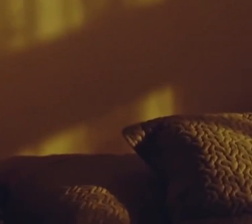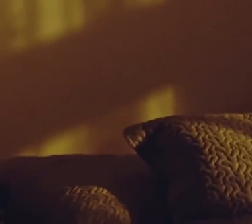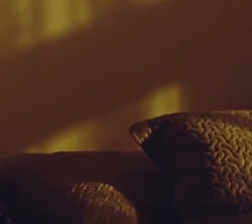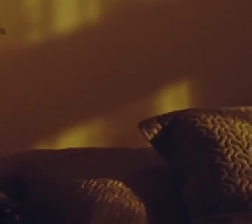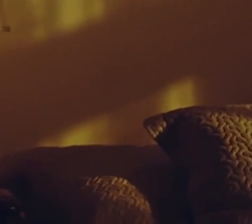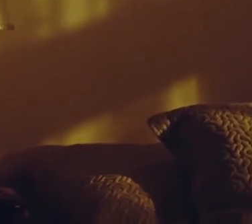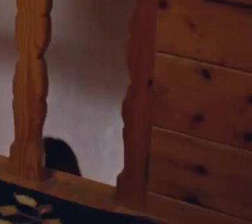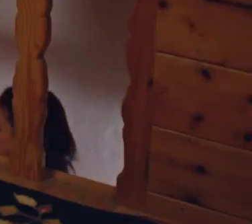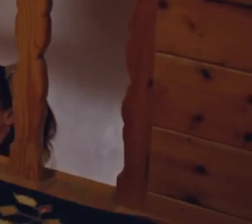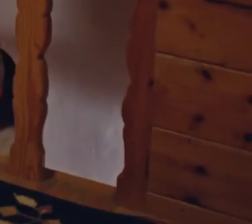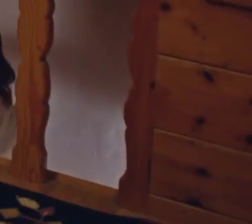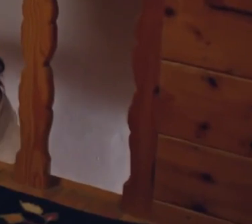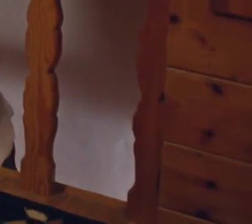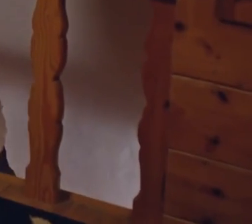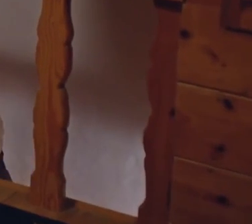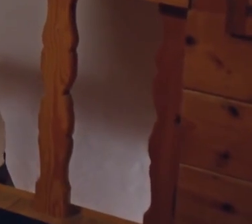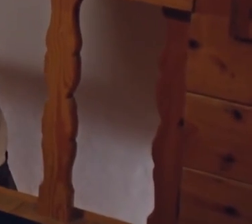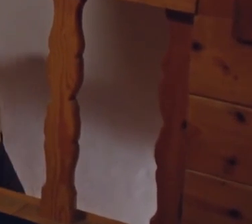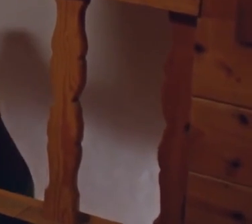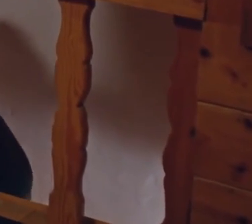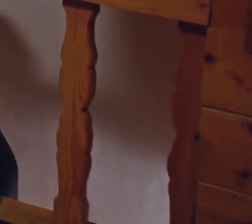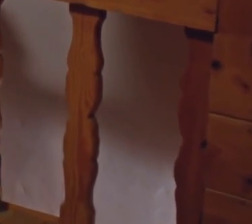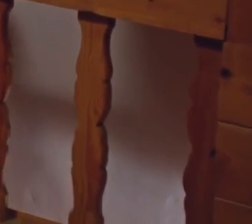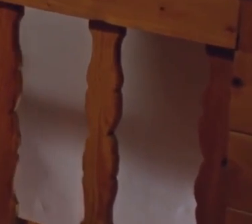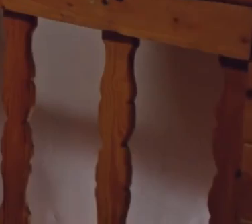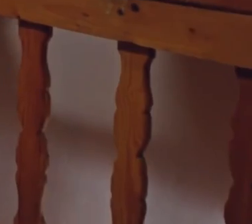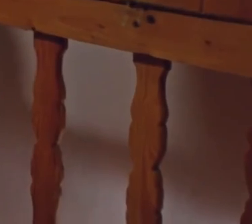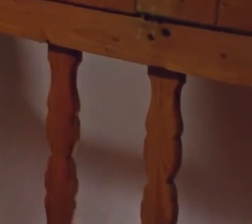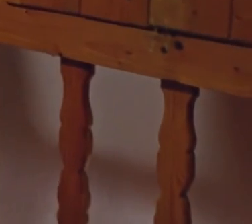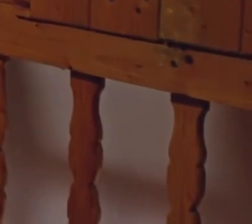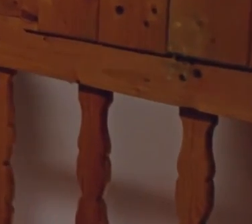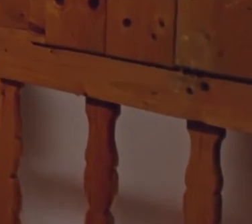O kapıdan çıkarken Nazmiye sinirli sinirli kafa sallayarak üst kata çıktı.